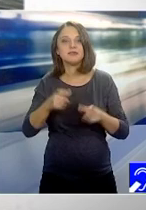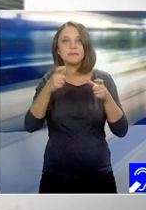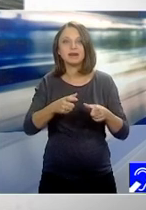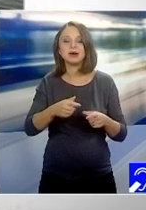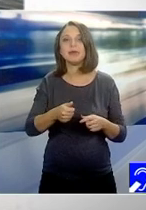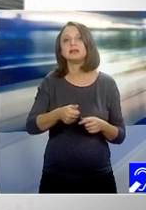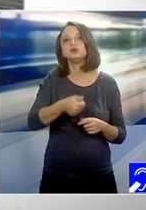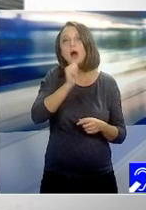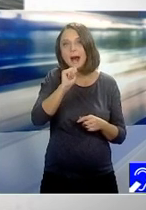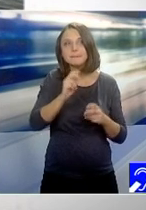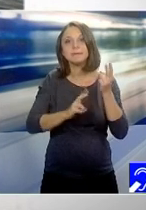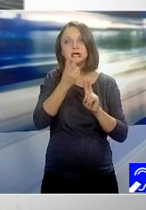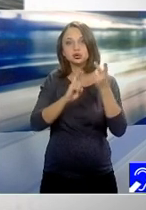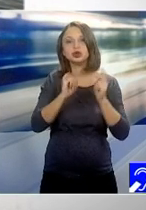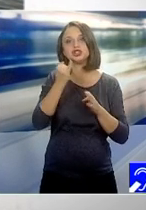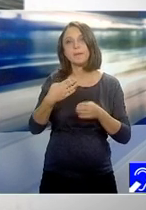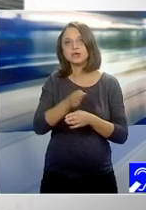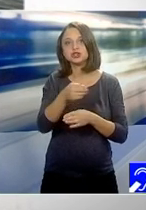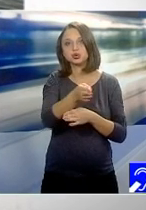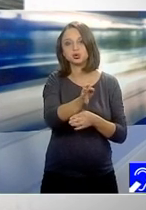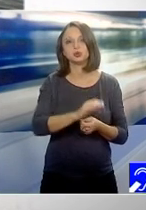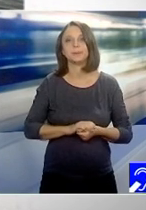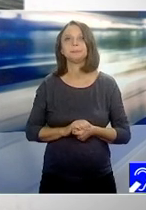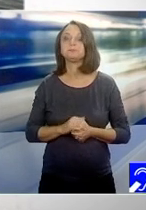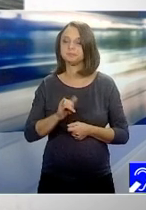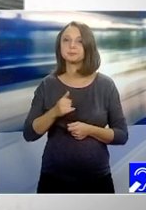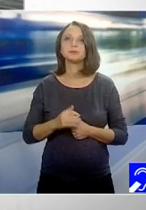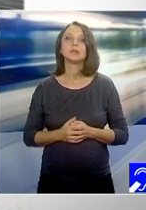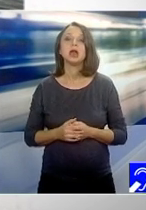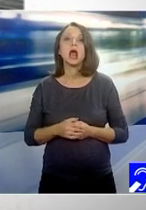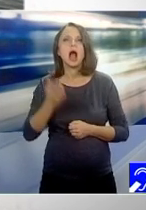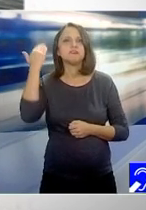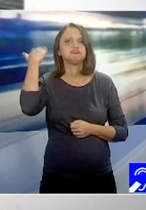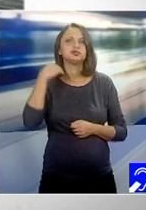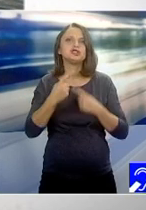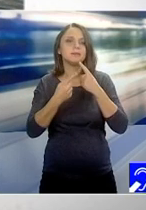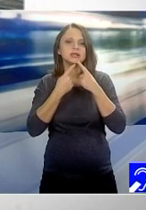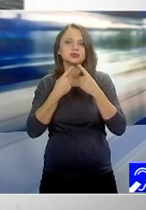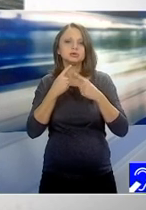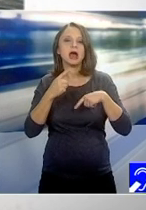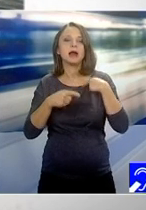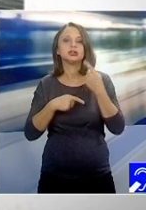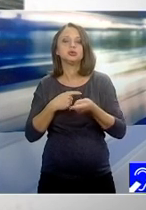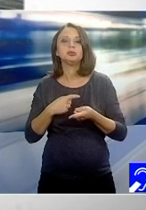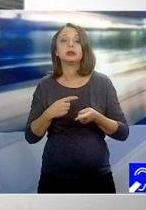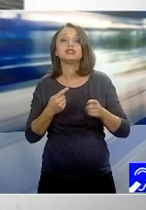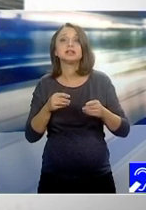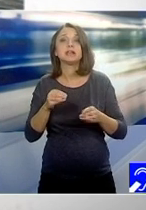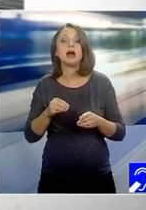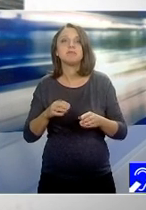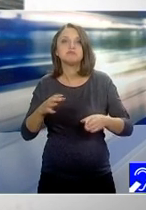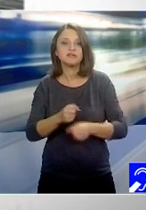și piscicultură. Da. Exact. Și am avut o discuție după ce a devenit operațional radarul